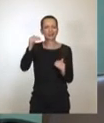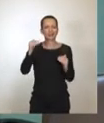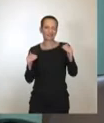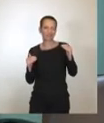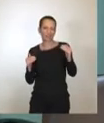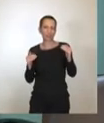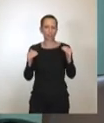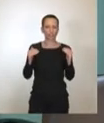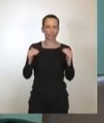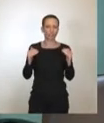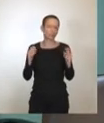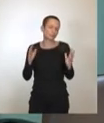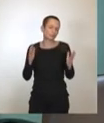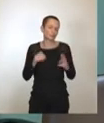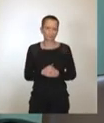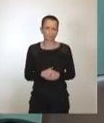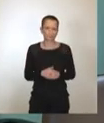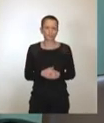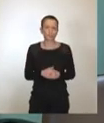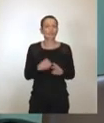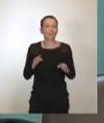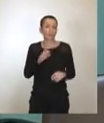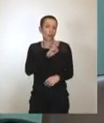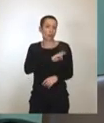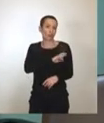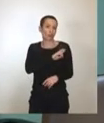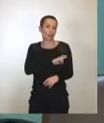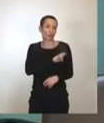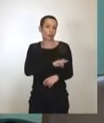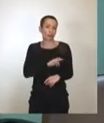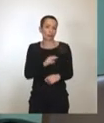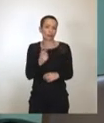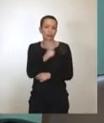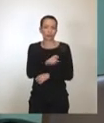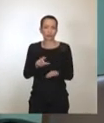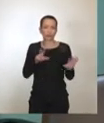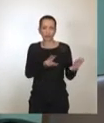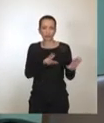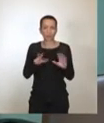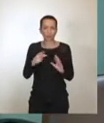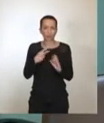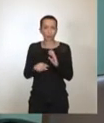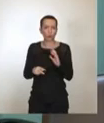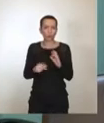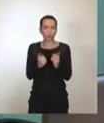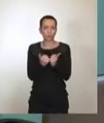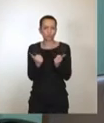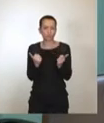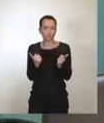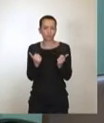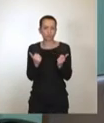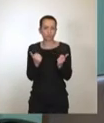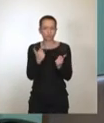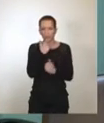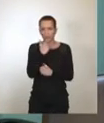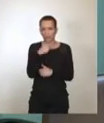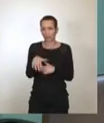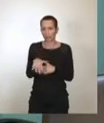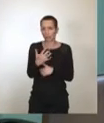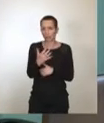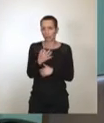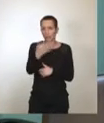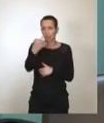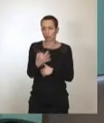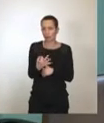légèrement minimisés. Quant aux retraites, on a 288 € d'écart, soit 15% d'écart